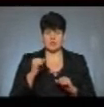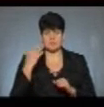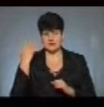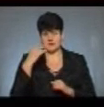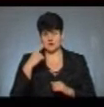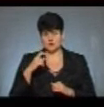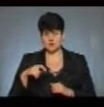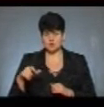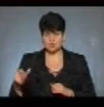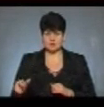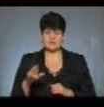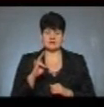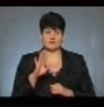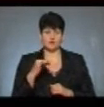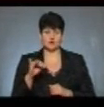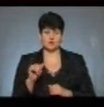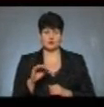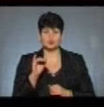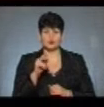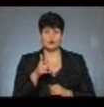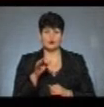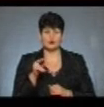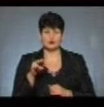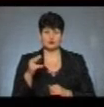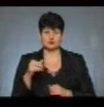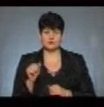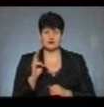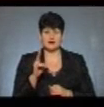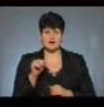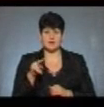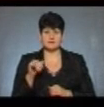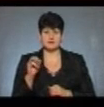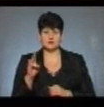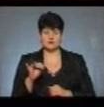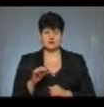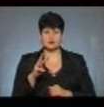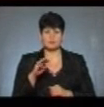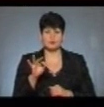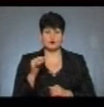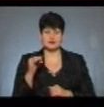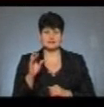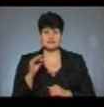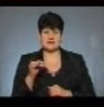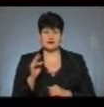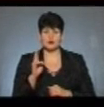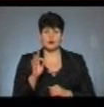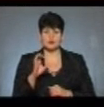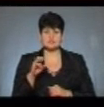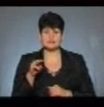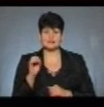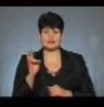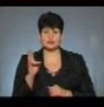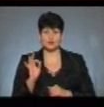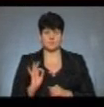Сотні – Назару Войтовичу, Устиму Голоднюку, Олександру Капіносу, Василю Мойсею та Ігорю Костенку, повідомив